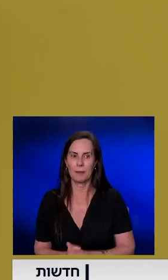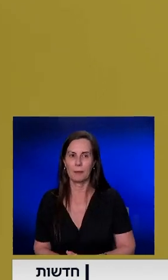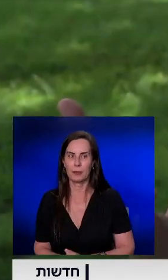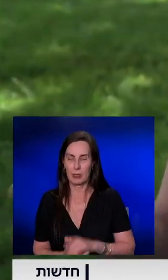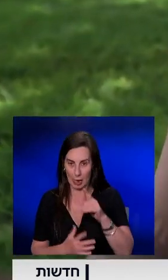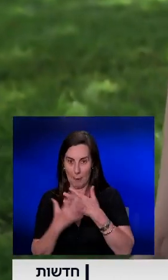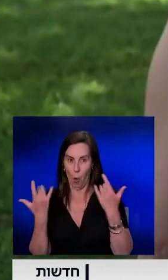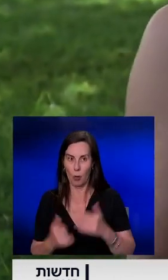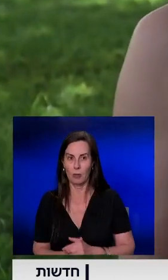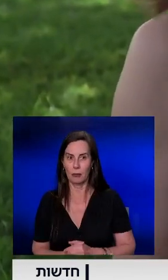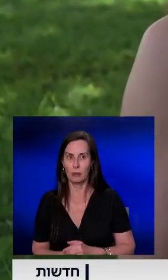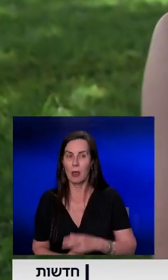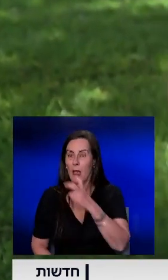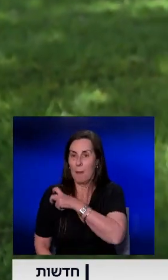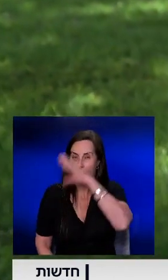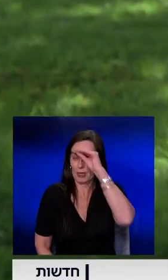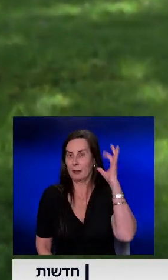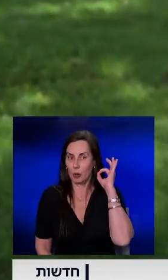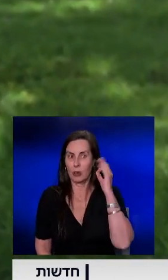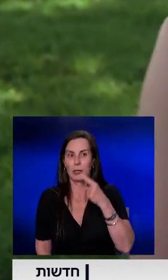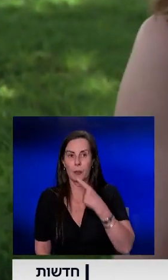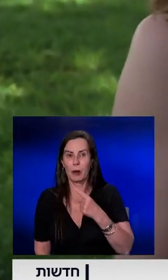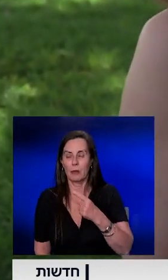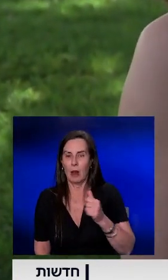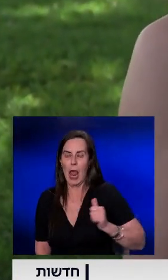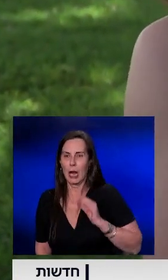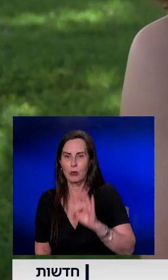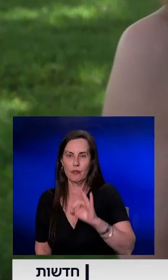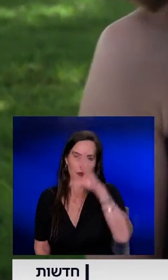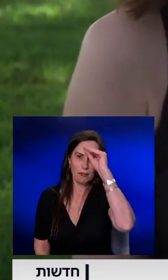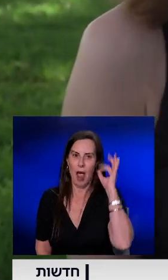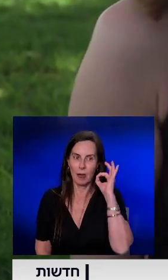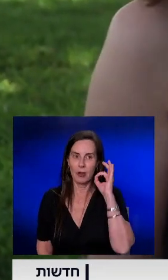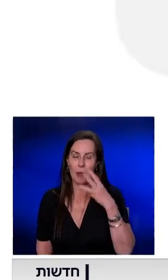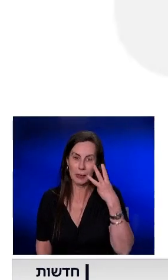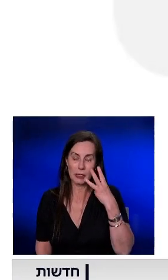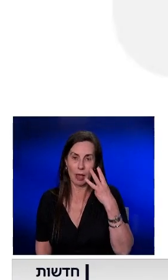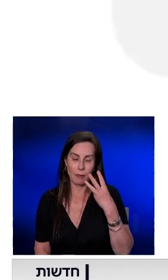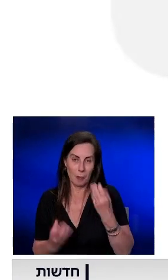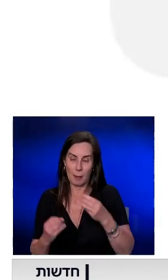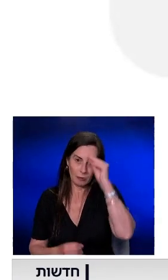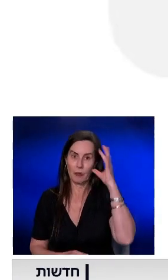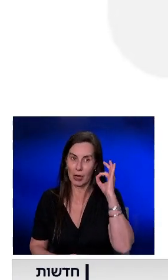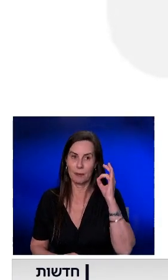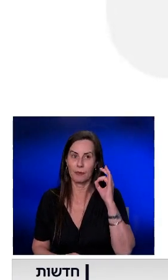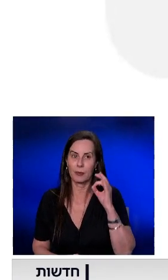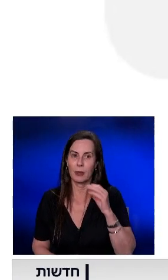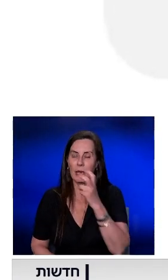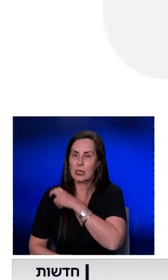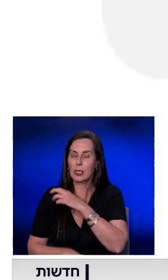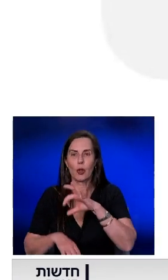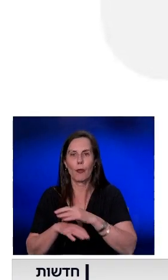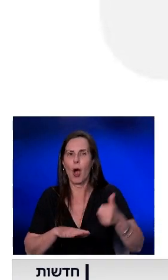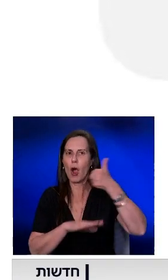ברור. מפקדות ומפקדים דיברו לפקודים ולפקודות שלהם בשפה רב-מגדרית. קצין רפואה ראשי היה